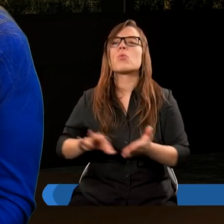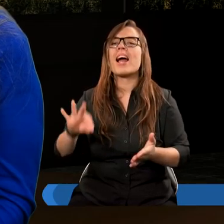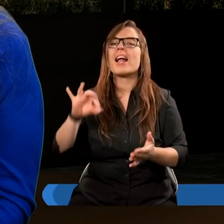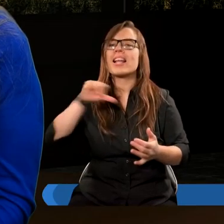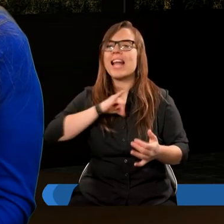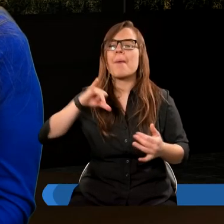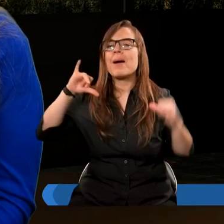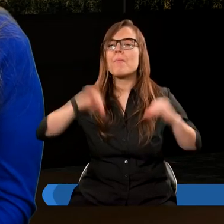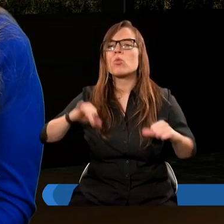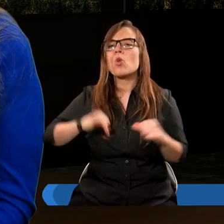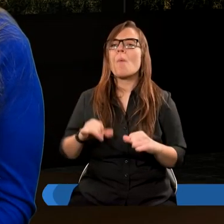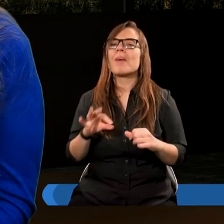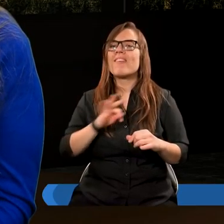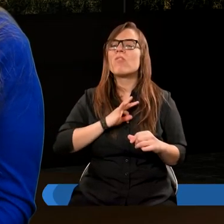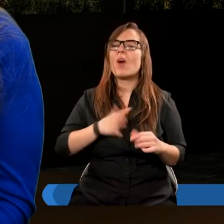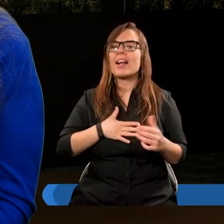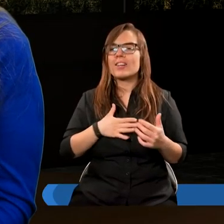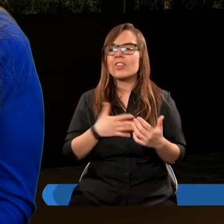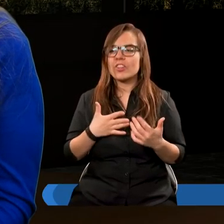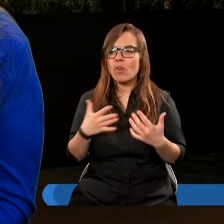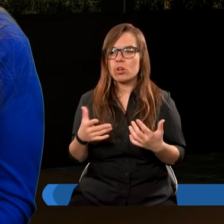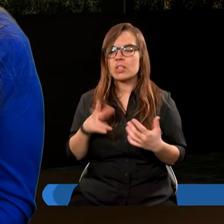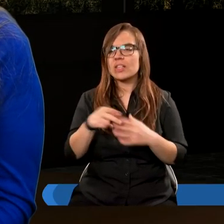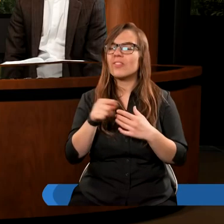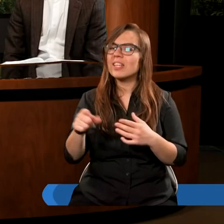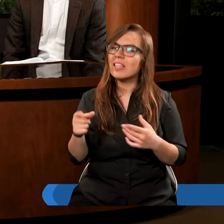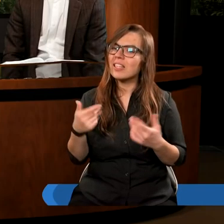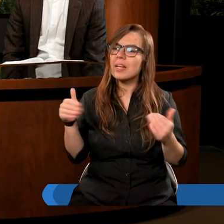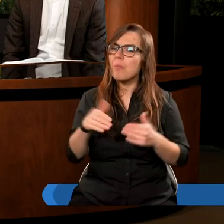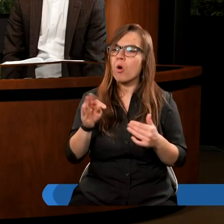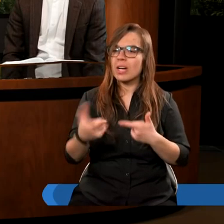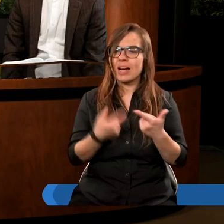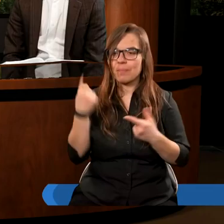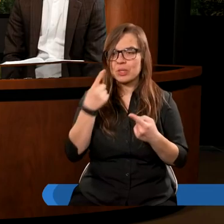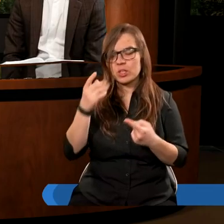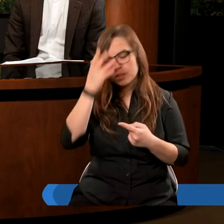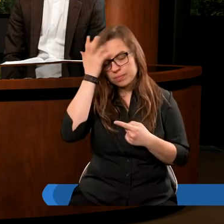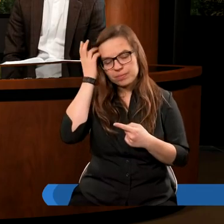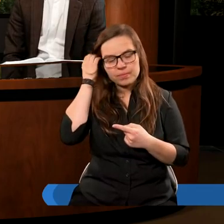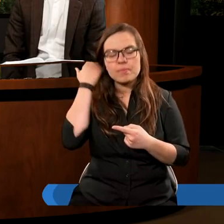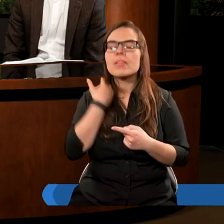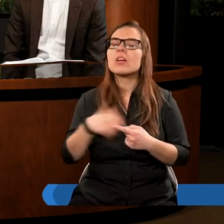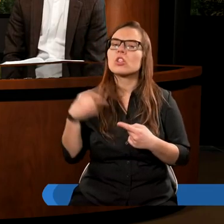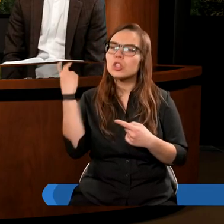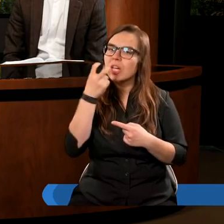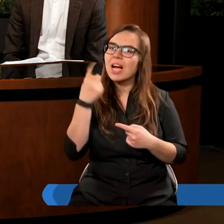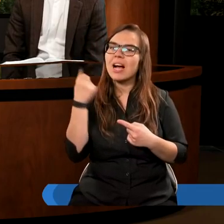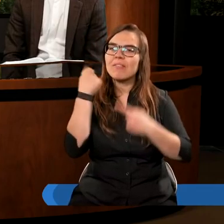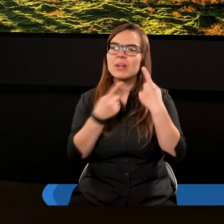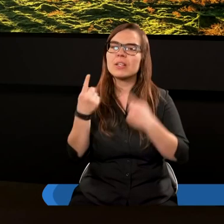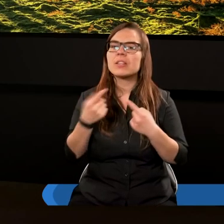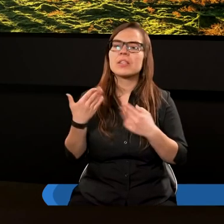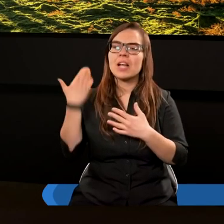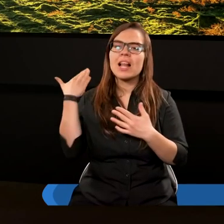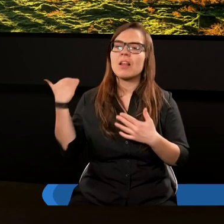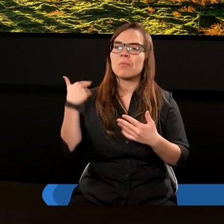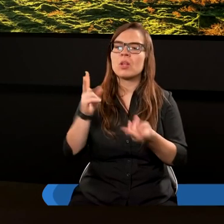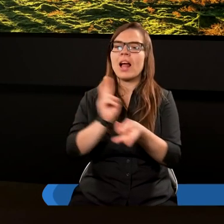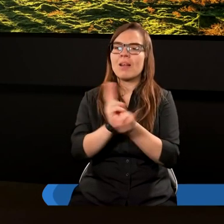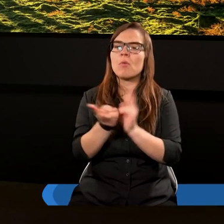może to prowadzić właśnie do różnych załamań, depresji i tak dalej. Dziękuję. Bardzo ciekawe myśli. Wiecie, niedawno byłem na